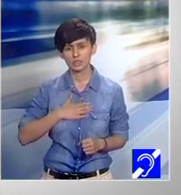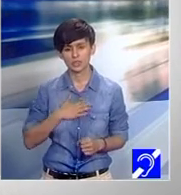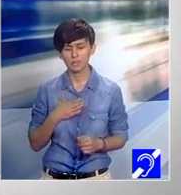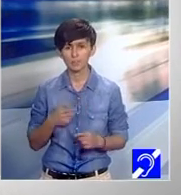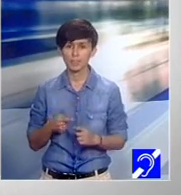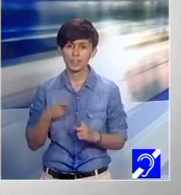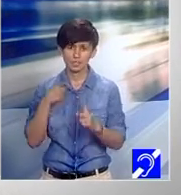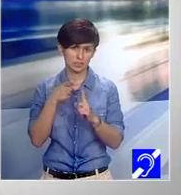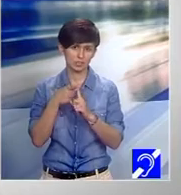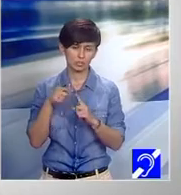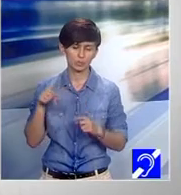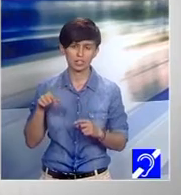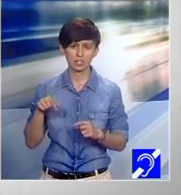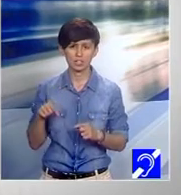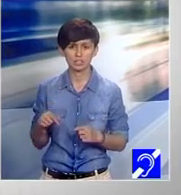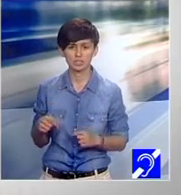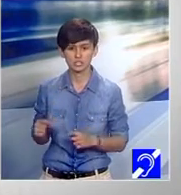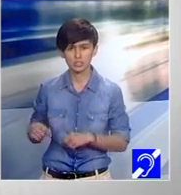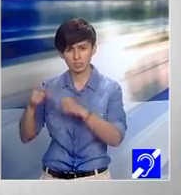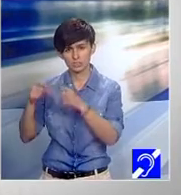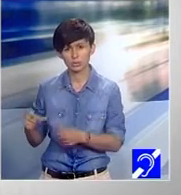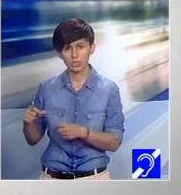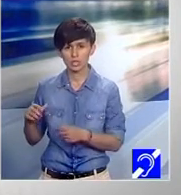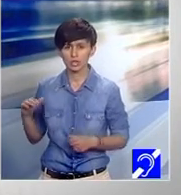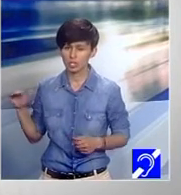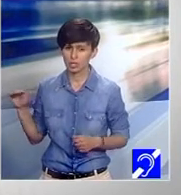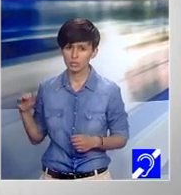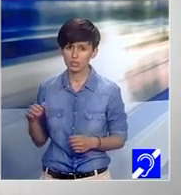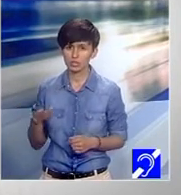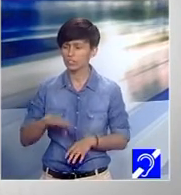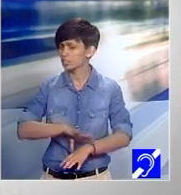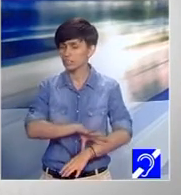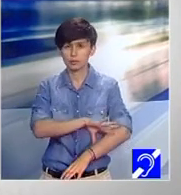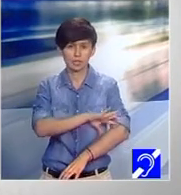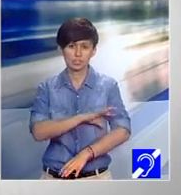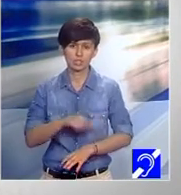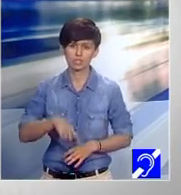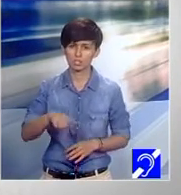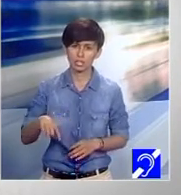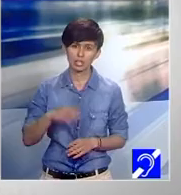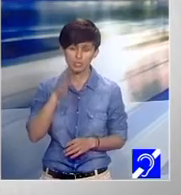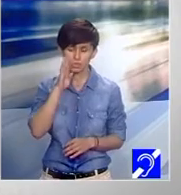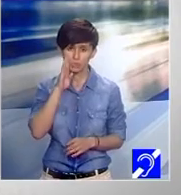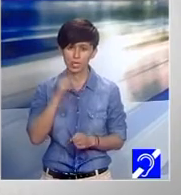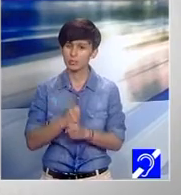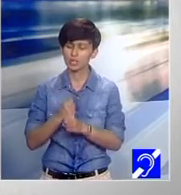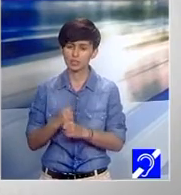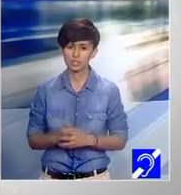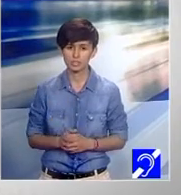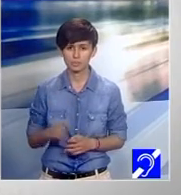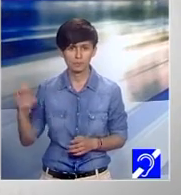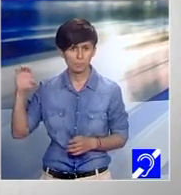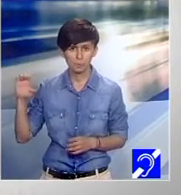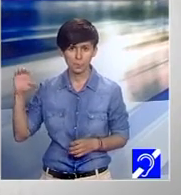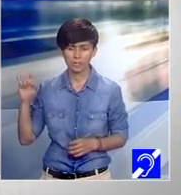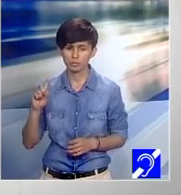parte a pediatriei. Atât de impresionat a fost de ceea ce noi mămicile facem, dar nu este de căderea unei mămici. Să știți că în Europa nu există